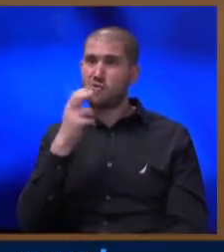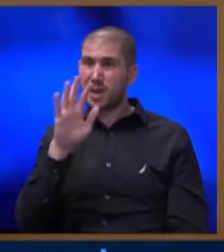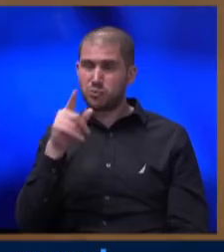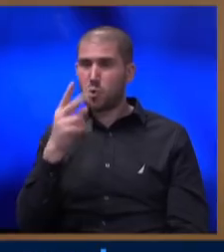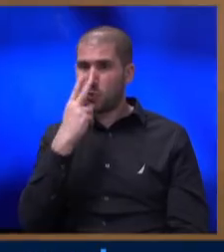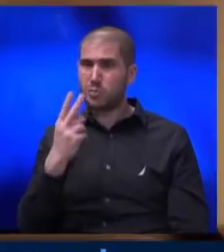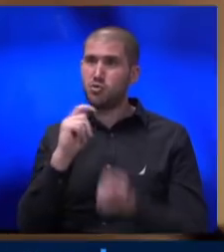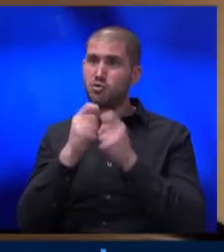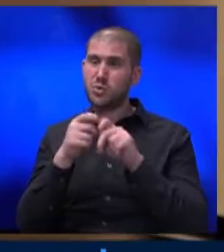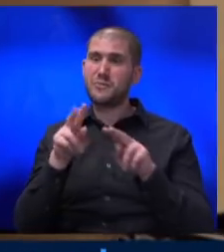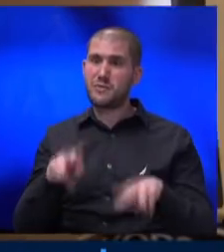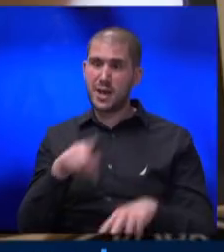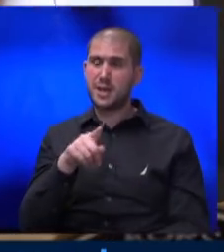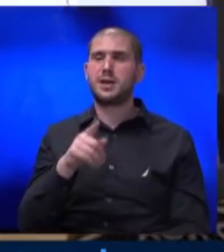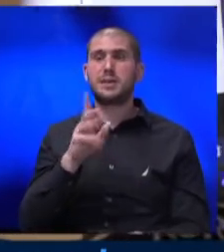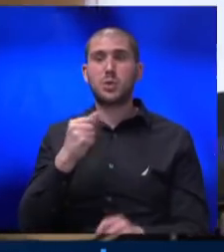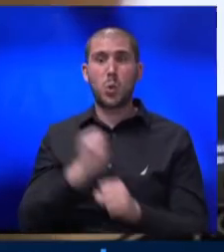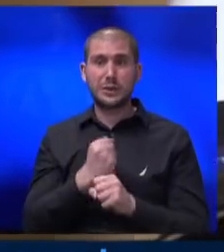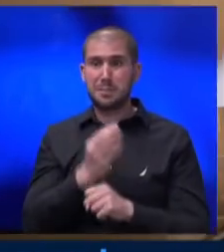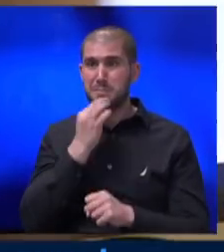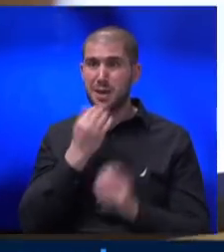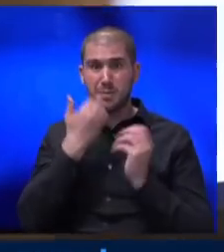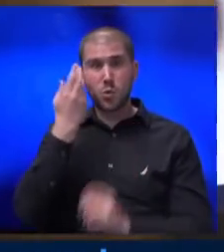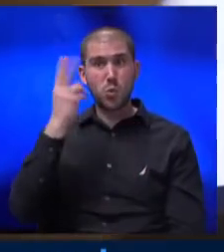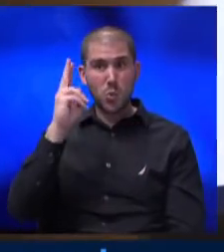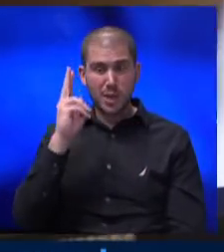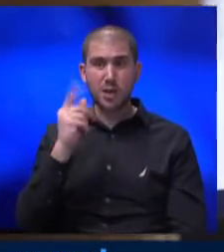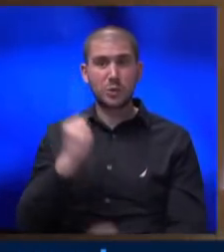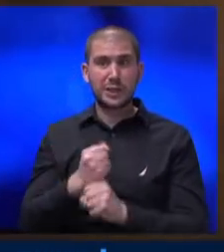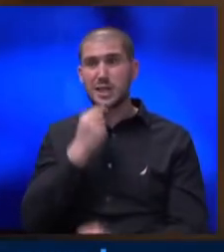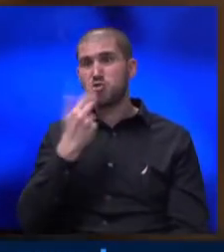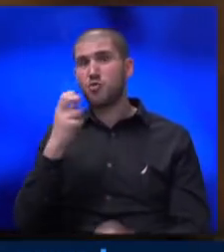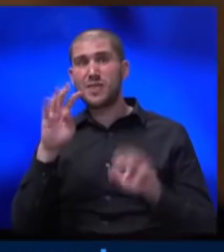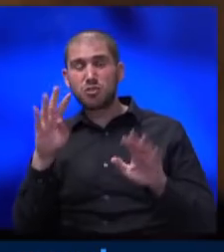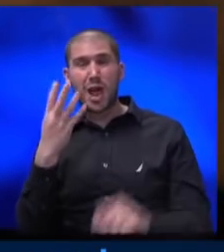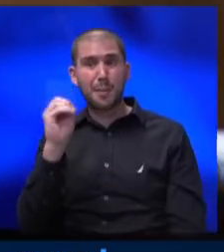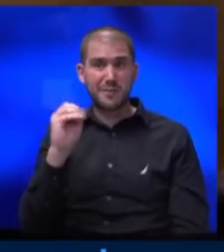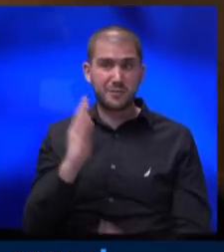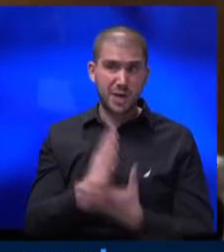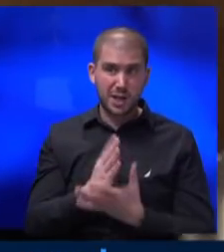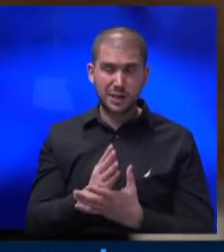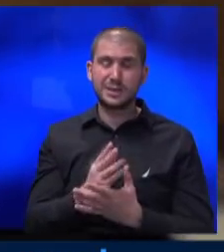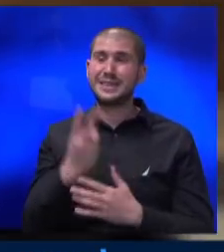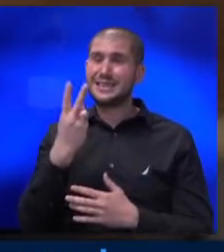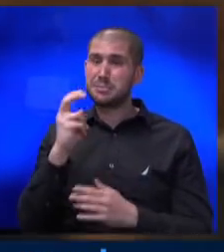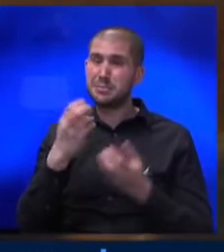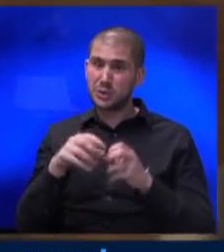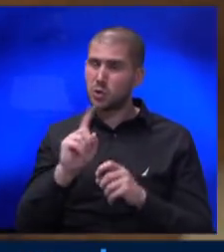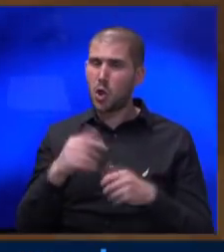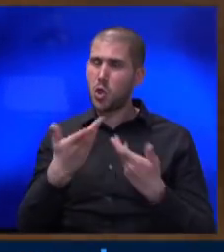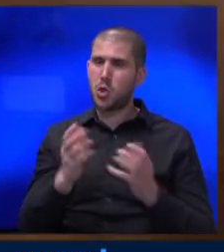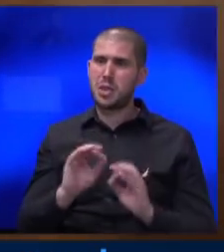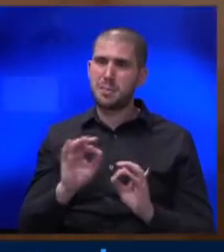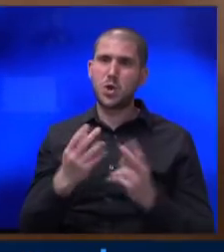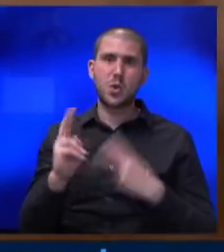את השינוי העיקרי. ואם את עושה את זה בגיל יותר מבוגר, אם את עושה את זה לקראת גיל 39, 40, אז גם 20 ביציות לא ייתנו לנו